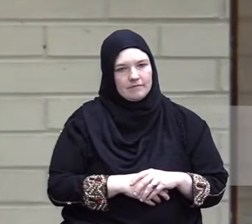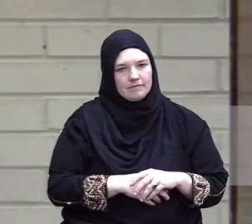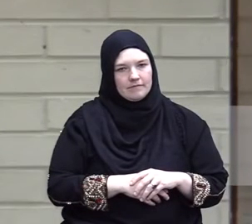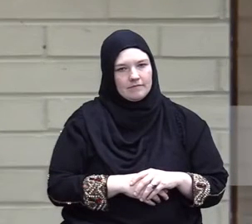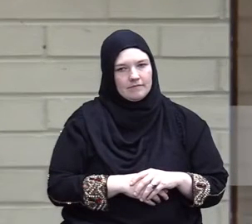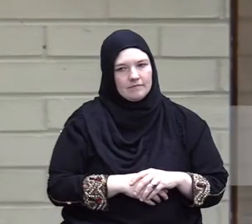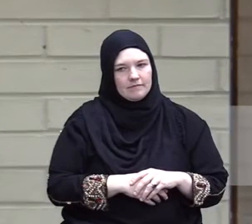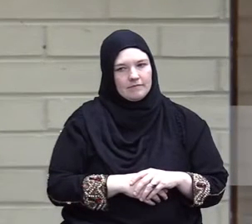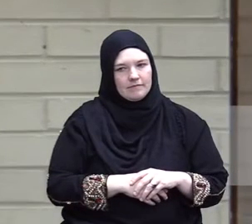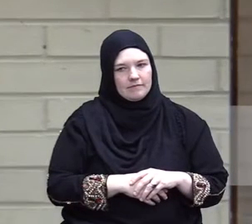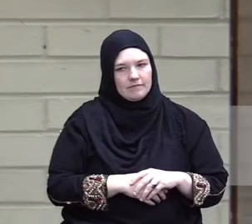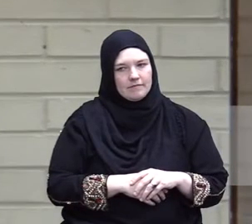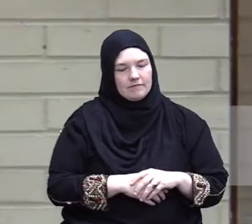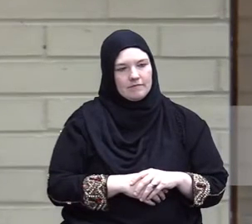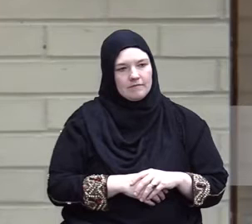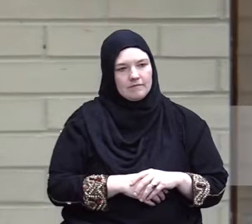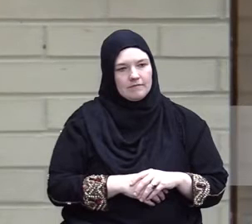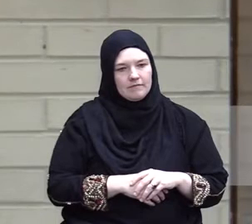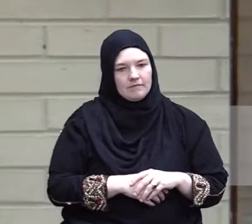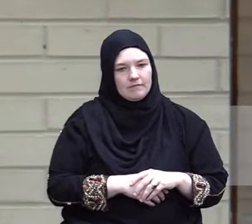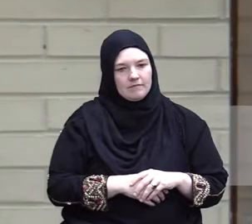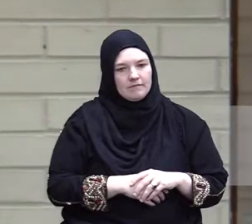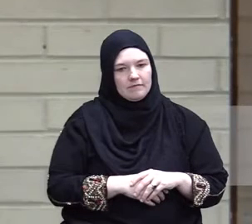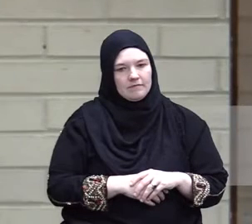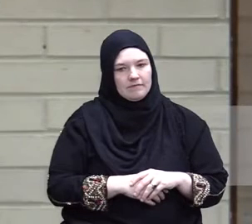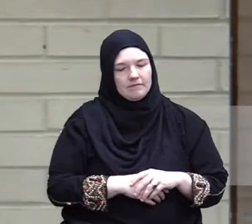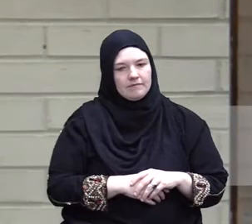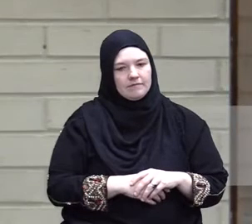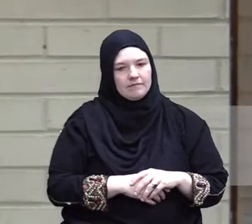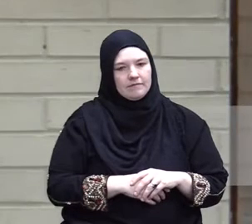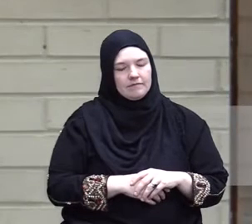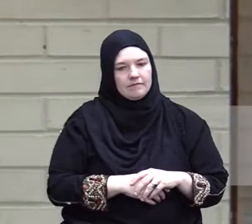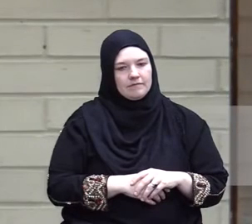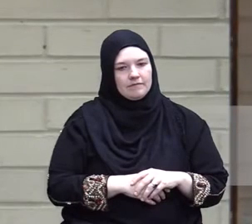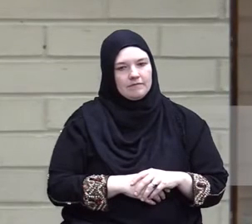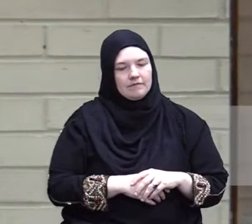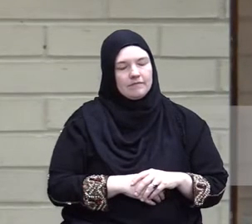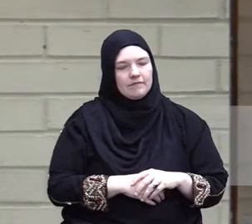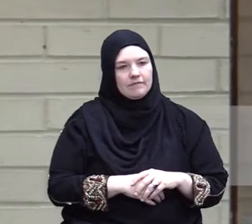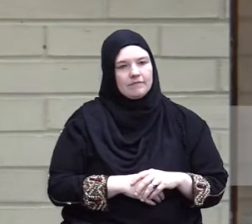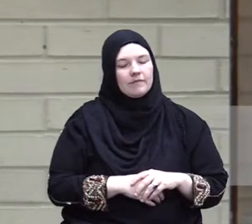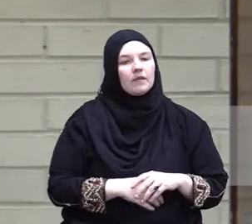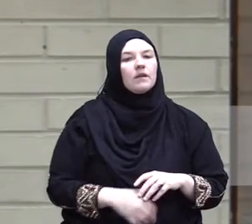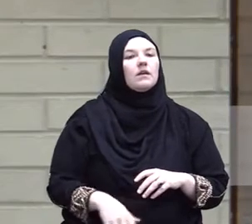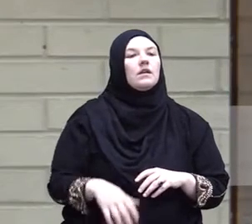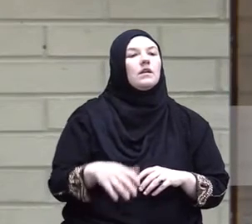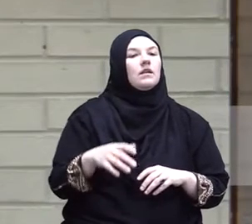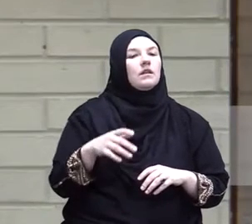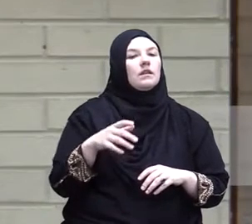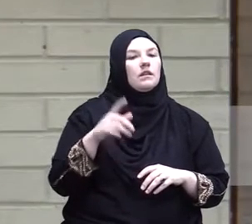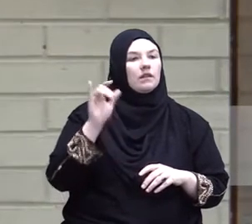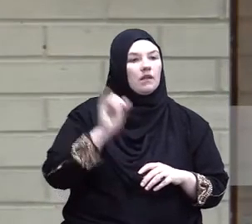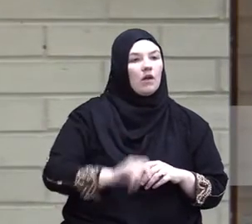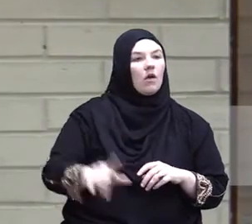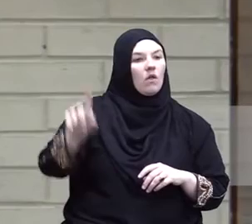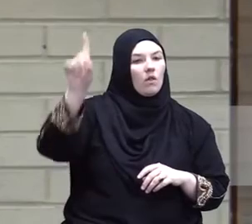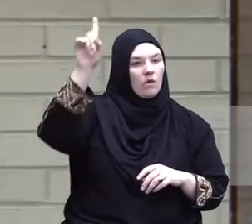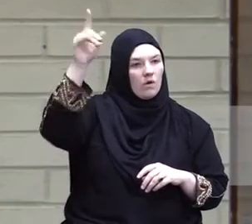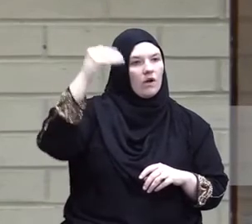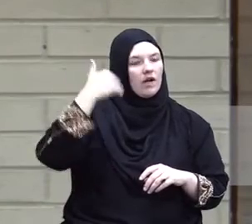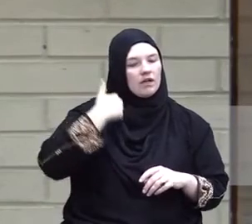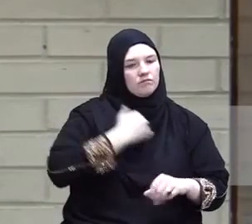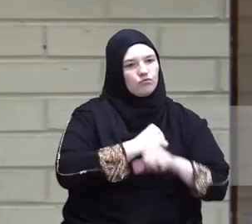خَلْفِهِ يَحْفَظُونَهُ مِنْ أَمْرِ اللَّهِ. It's amazing, amazing ayah. that he has